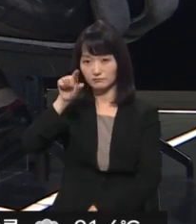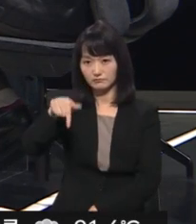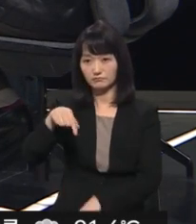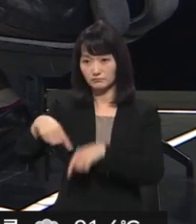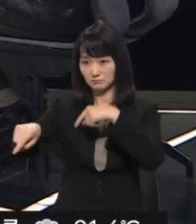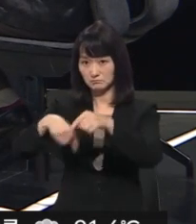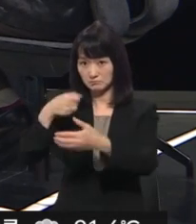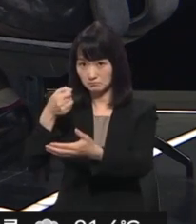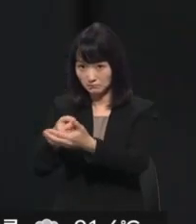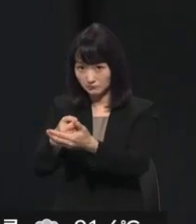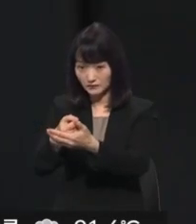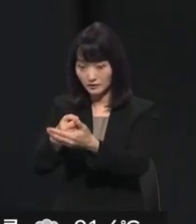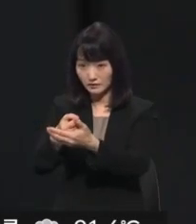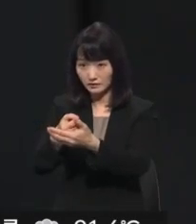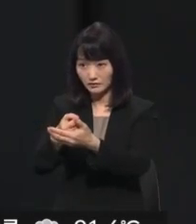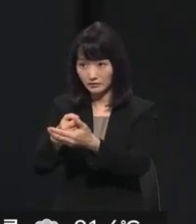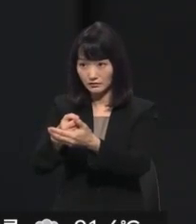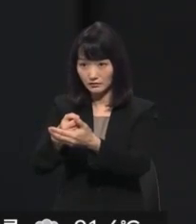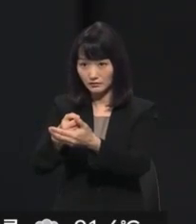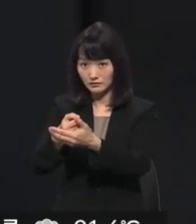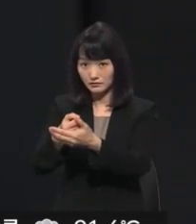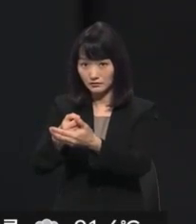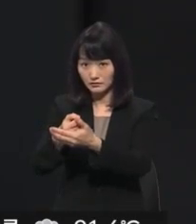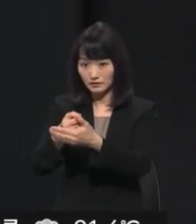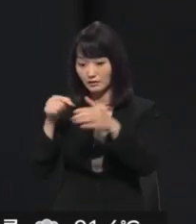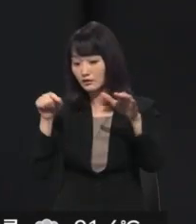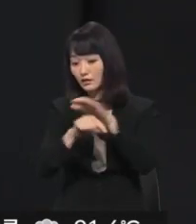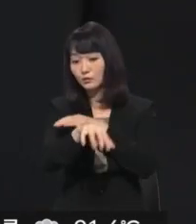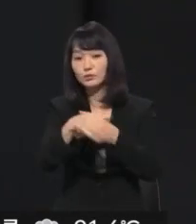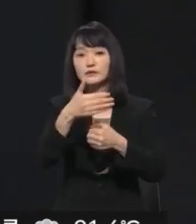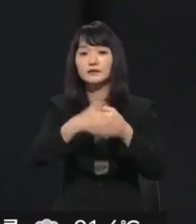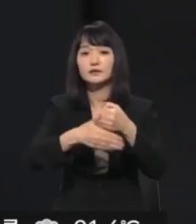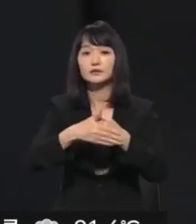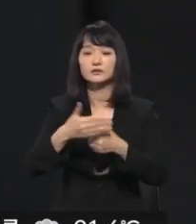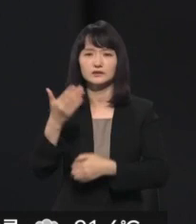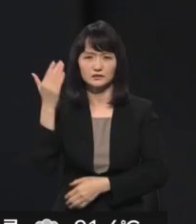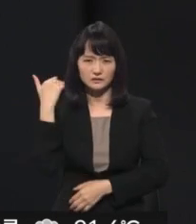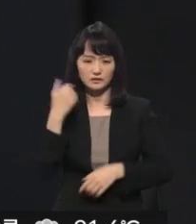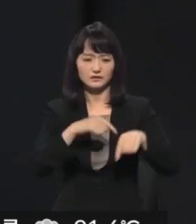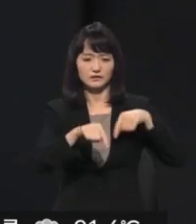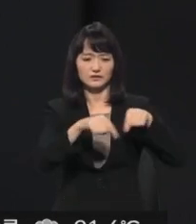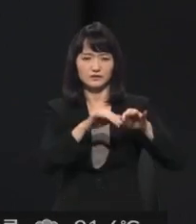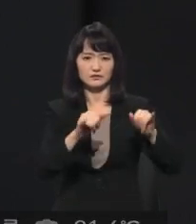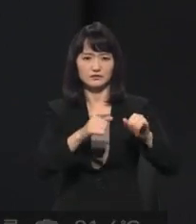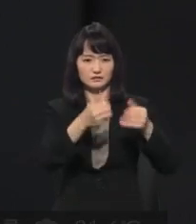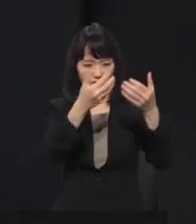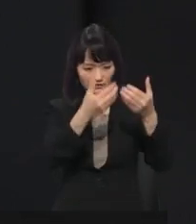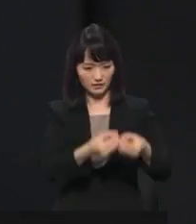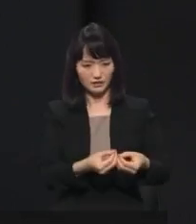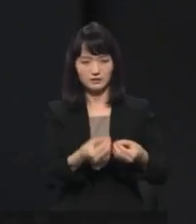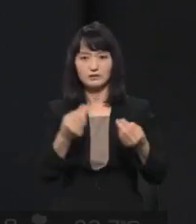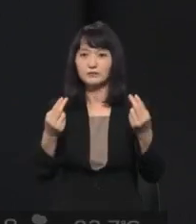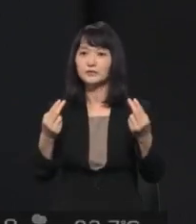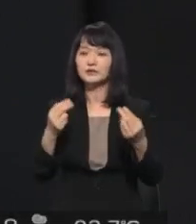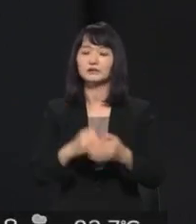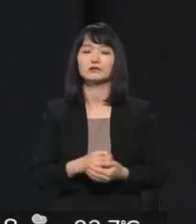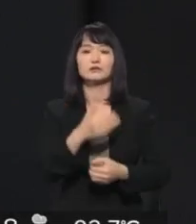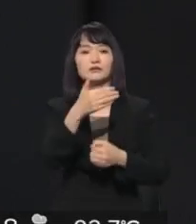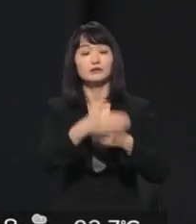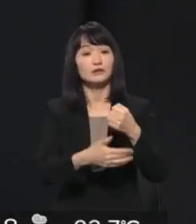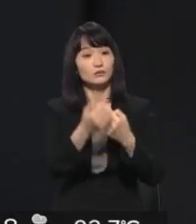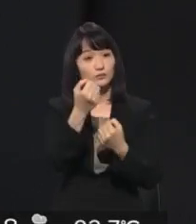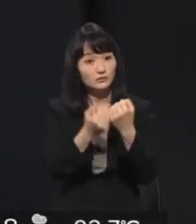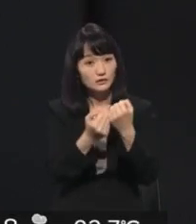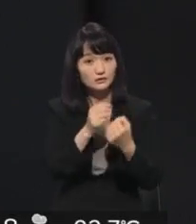때는 대부 라는 지역에서 움직일 수 없고 그 전에 여러 정치인들의 사례를 비교 했을때 대구를 설득하여 쓸